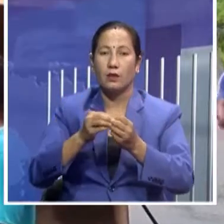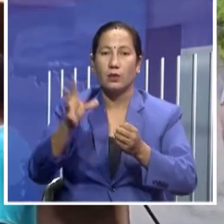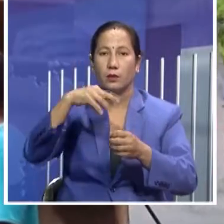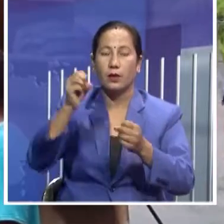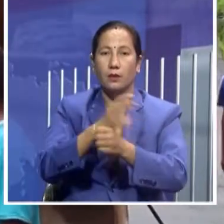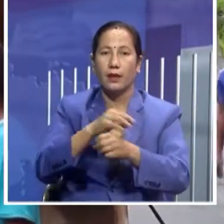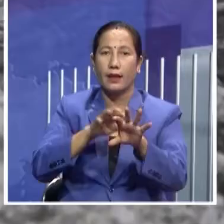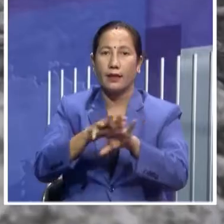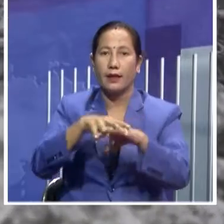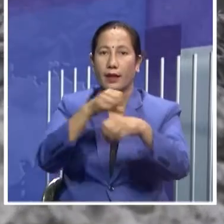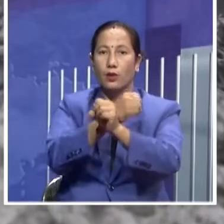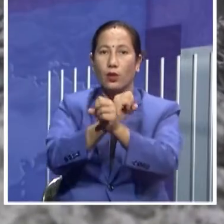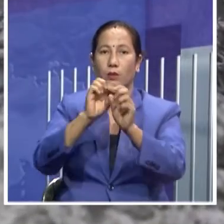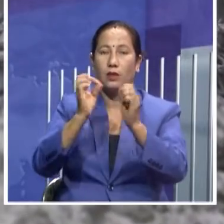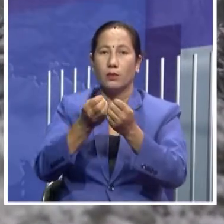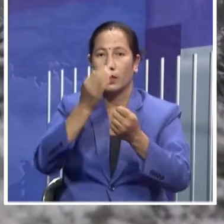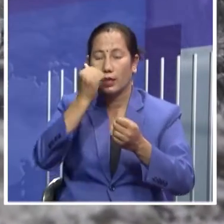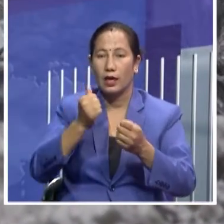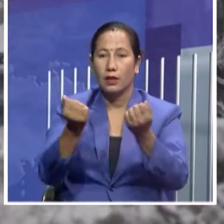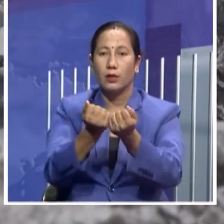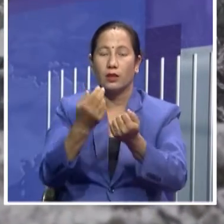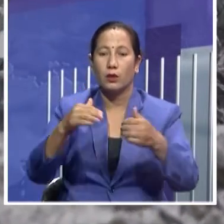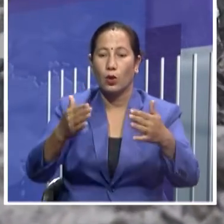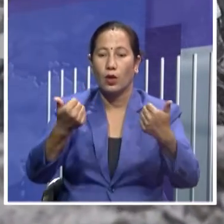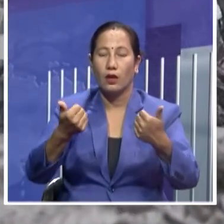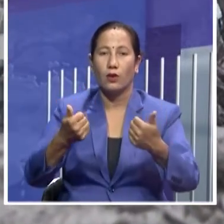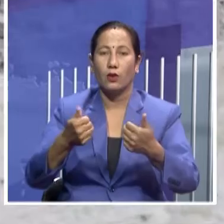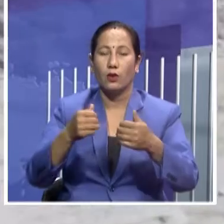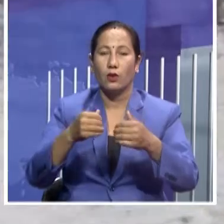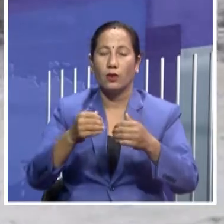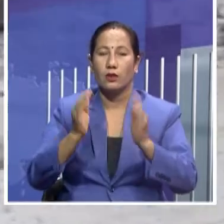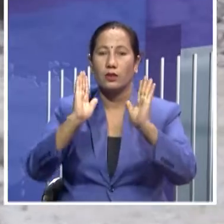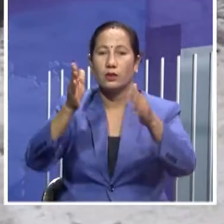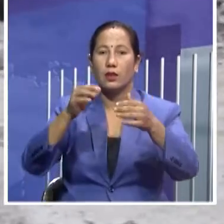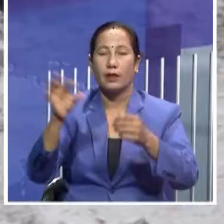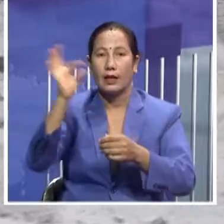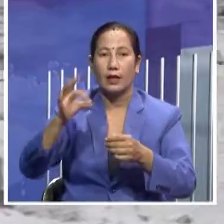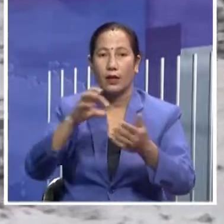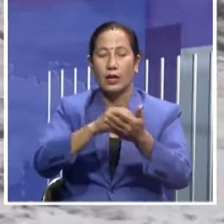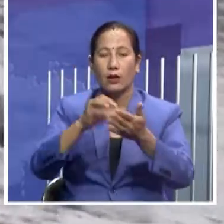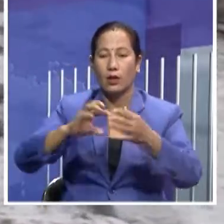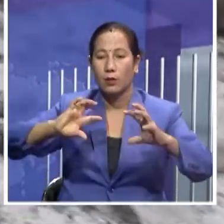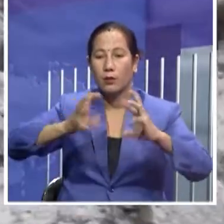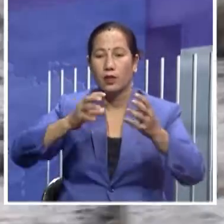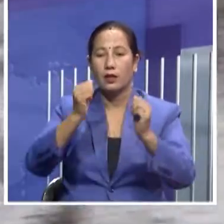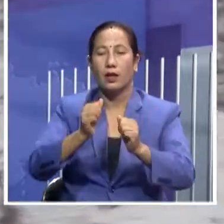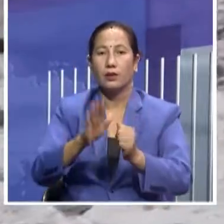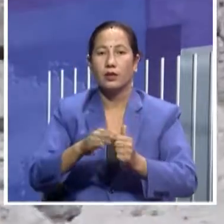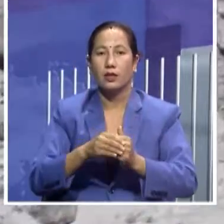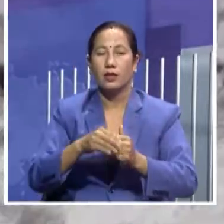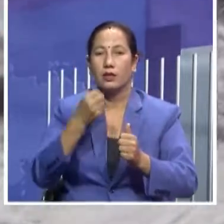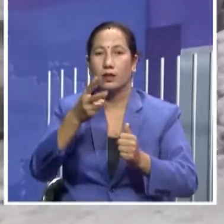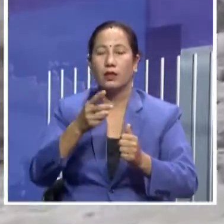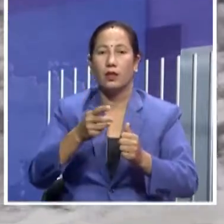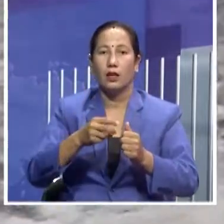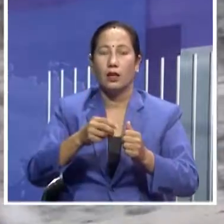धेरै जोखिमको क्षेत्र भएका कारण अवरुद्ध सडक खुलाउन सडक डिभिजन कार्यालयले ठाउँ ठाउँमा मेसिन समेत राखेको छ। तर